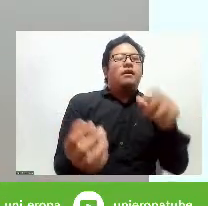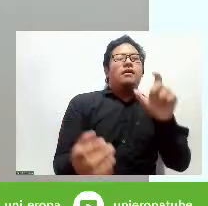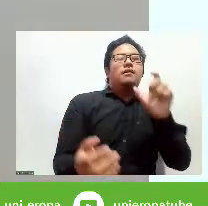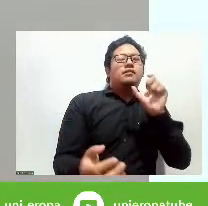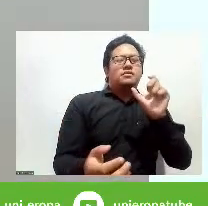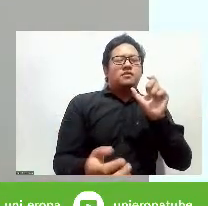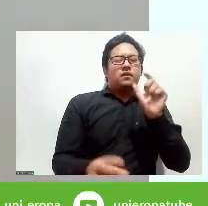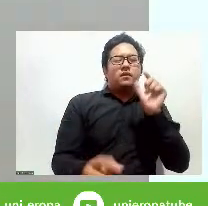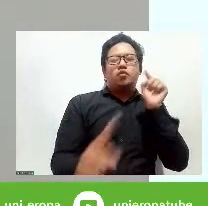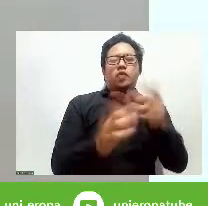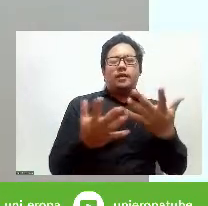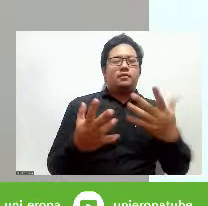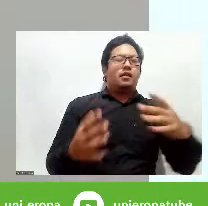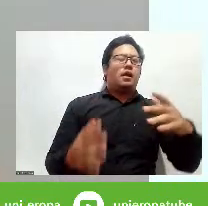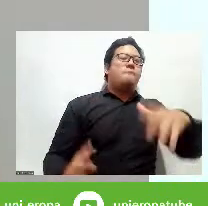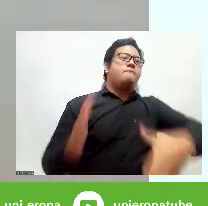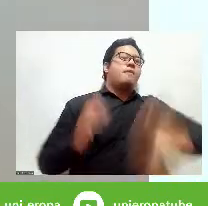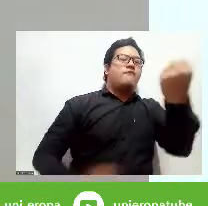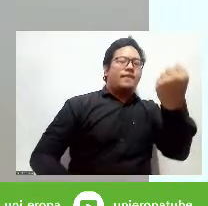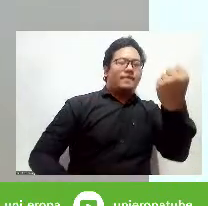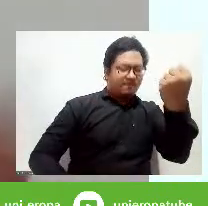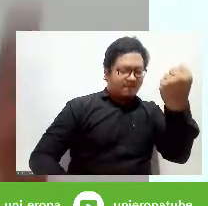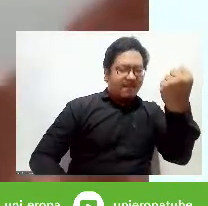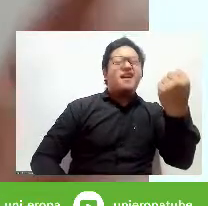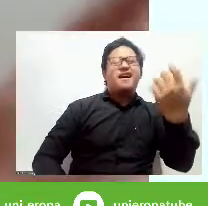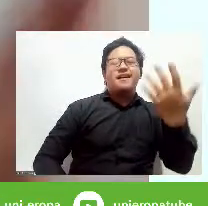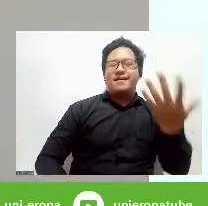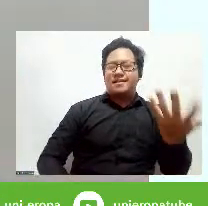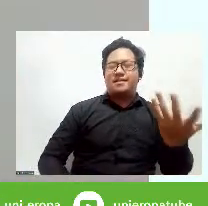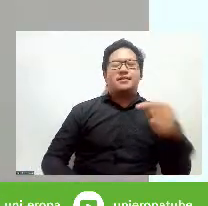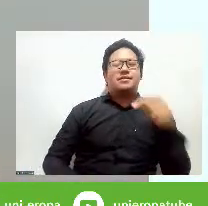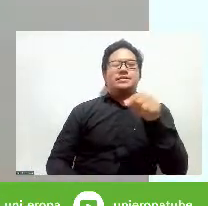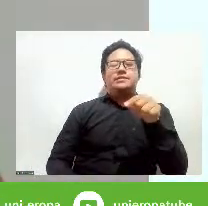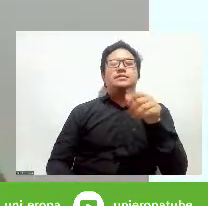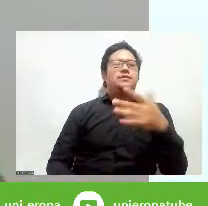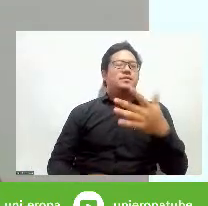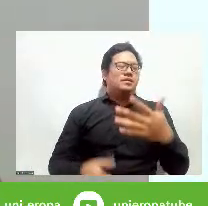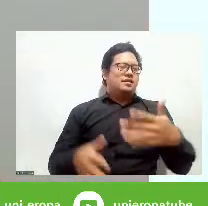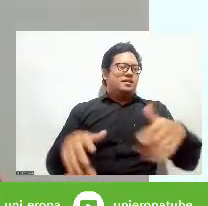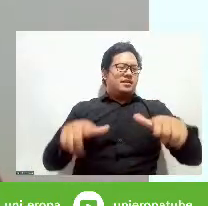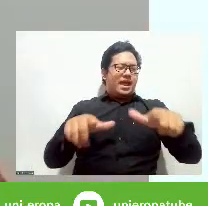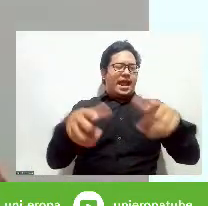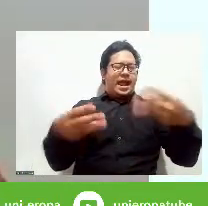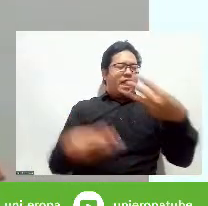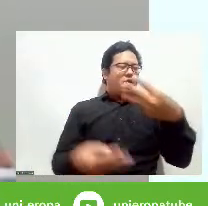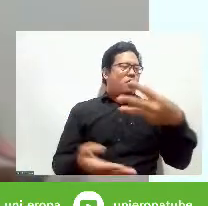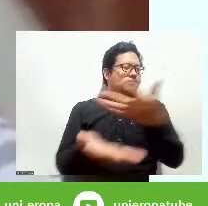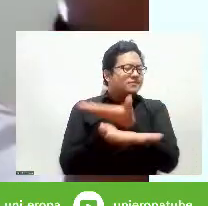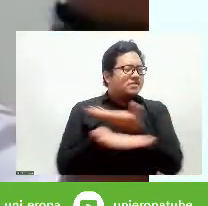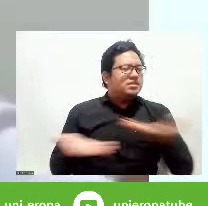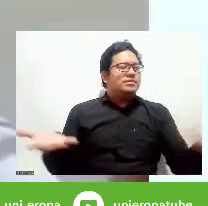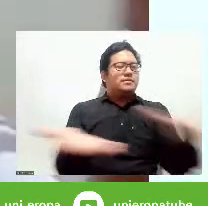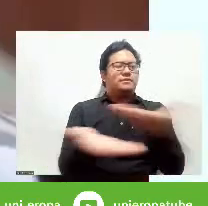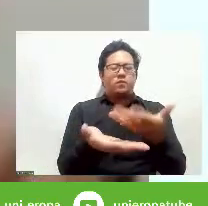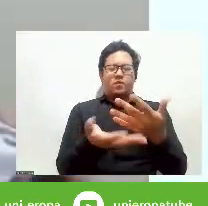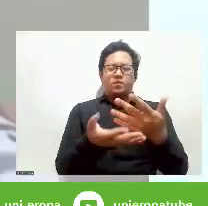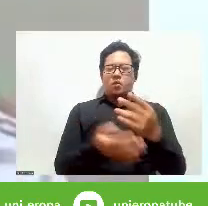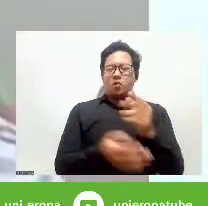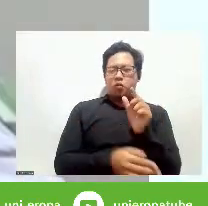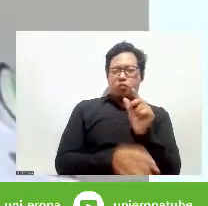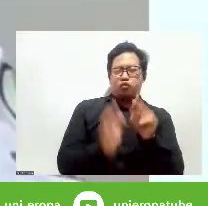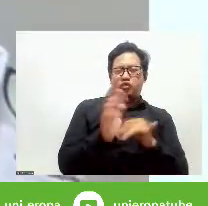sebetulnya suatu ekosistem yang unik mereka itu terdiri